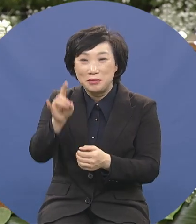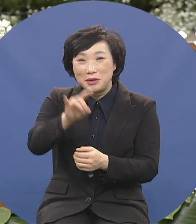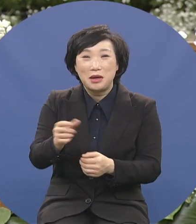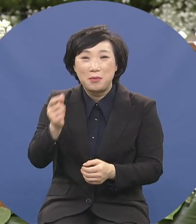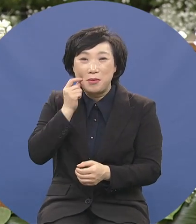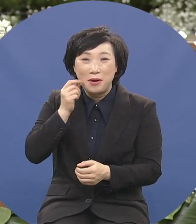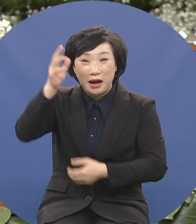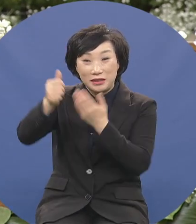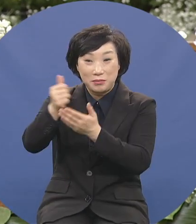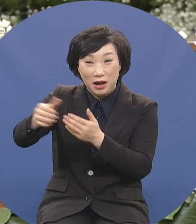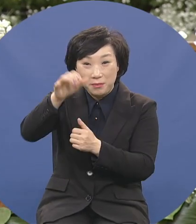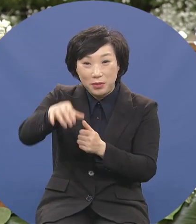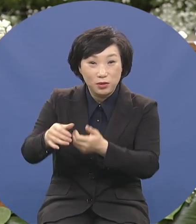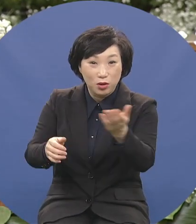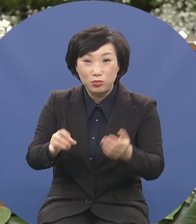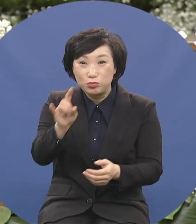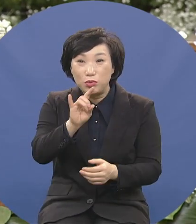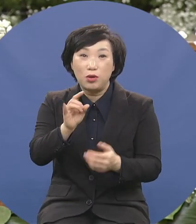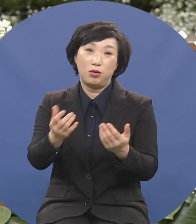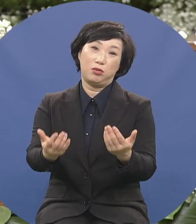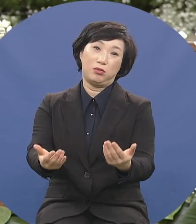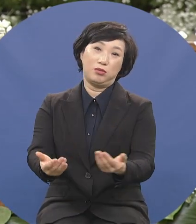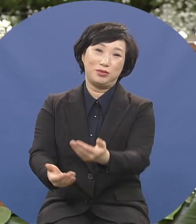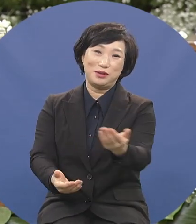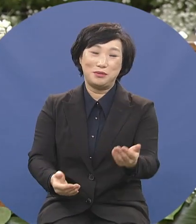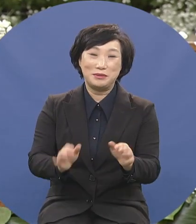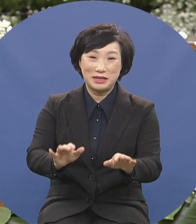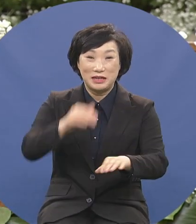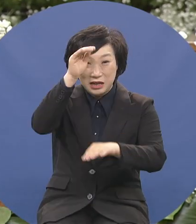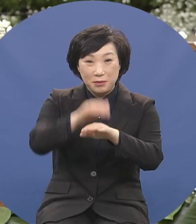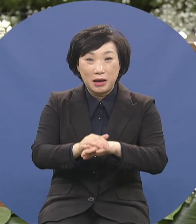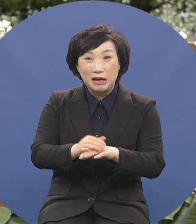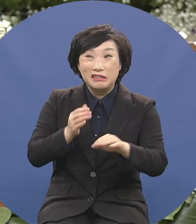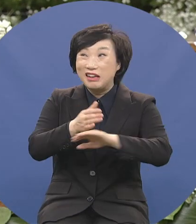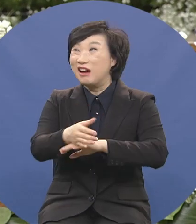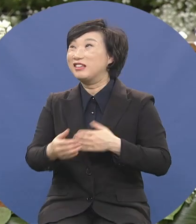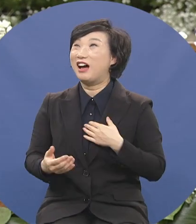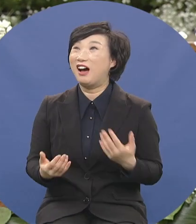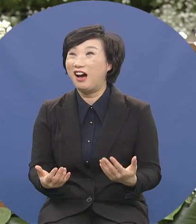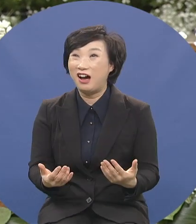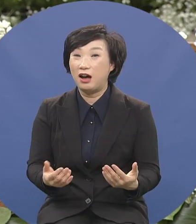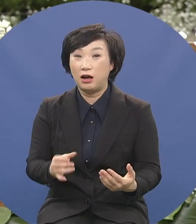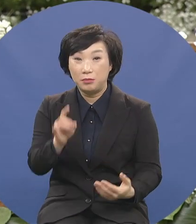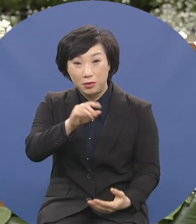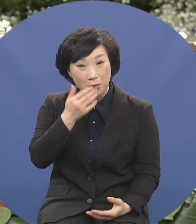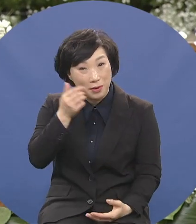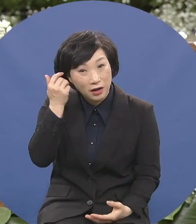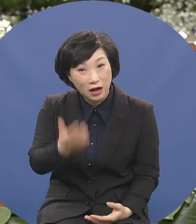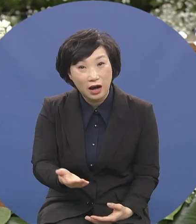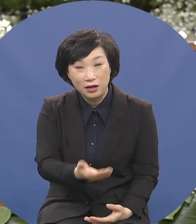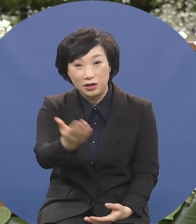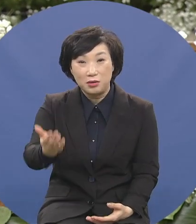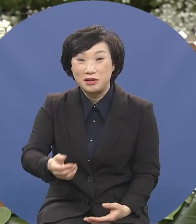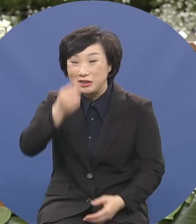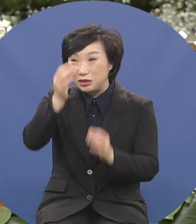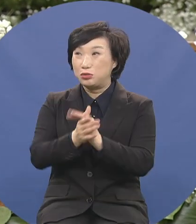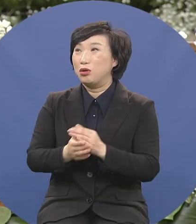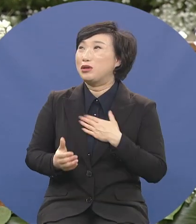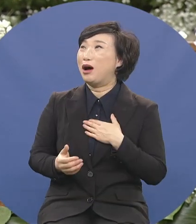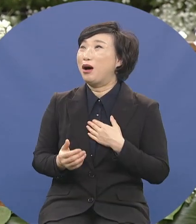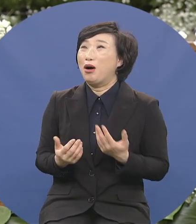감히 변명하려고 듭니까? 예배도 뭐 때문에 늦었다고 변명하십니까? 뭐 때문에 기도